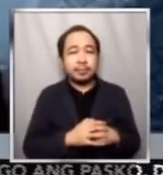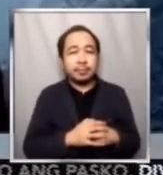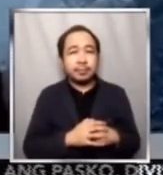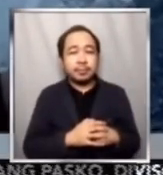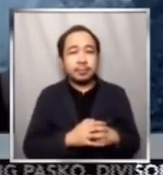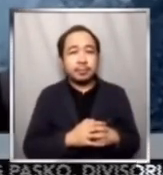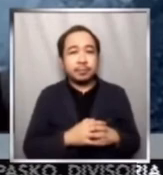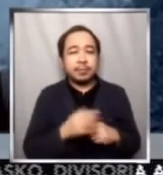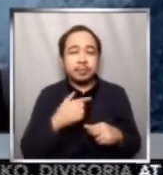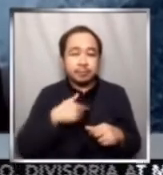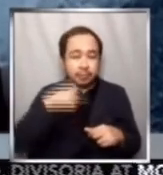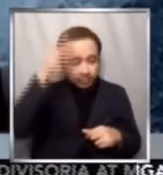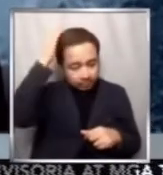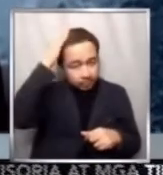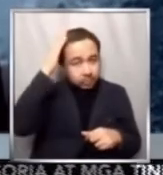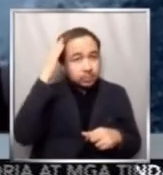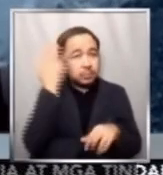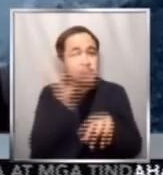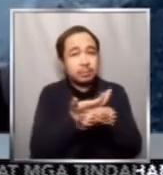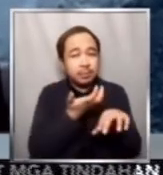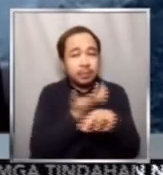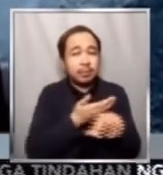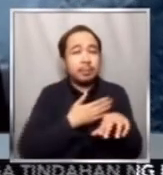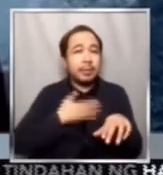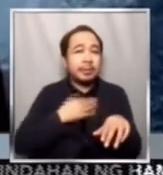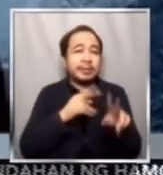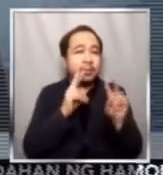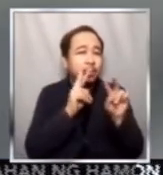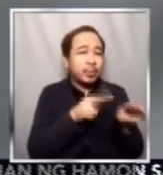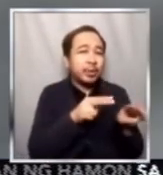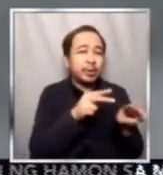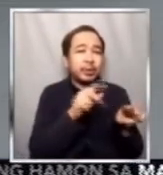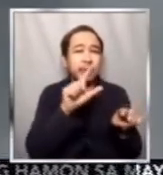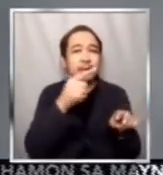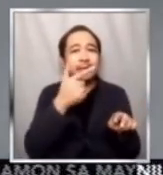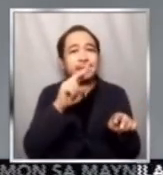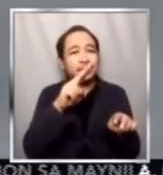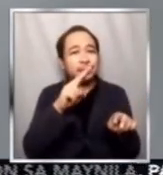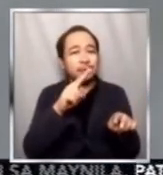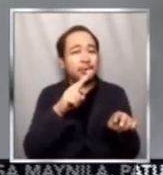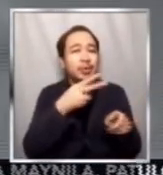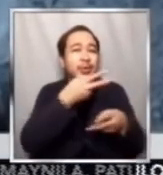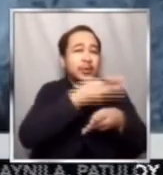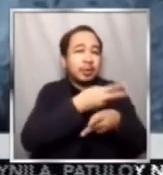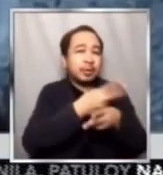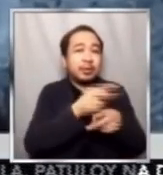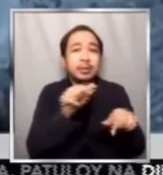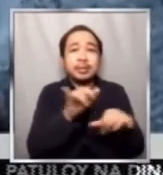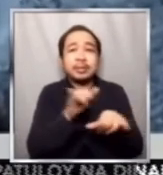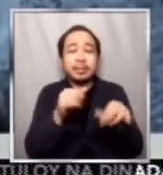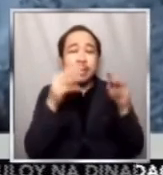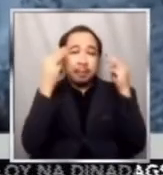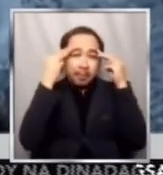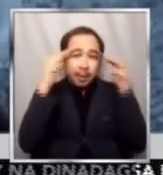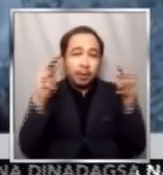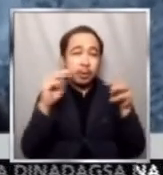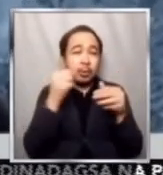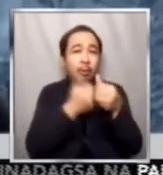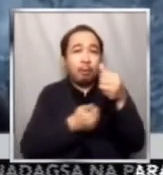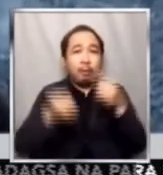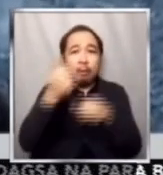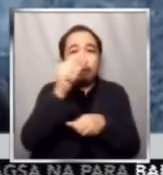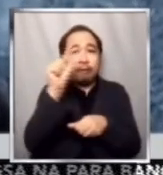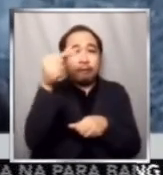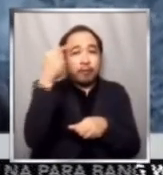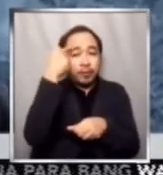ko lang sana. Matutukan ito ng mas mataas na LGU. Tulad ng aming mayor, ng ating gobernador, na sana